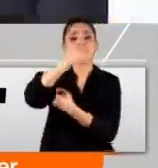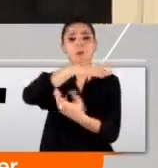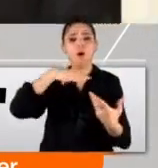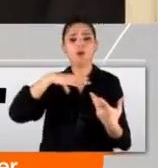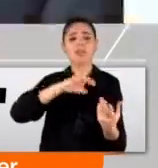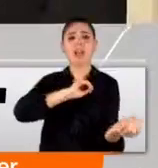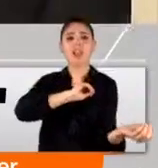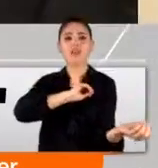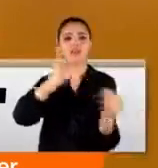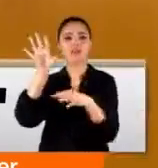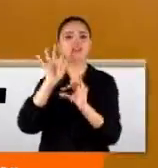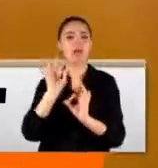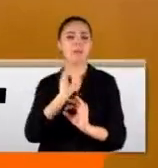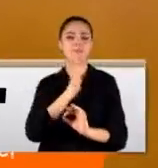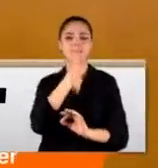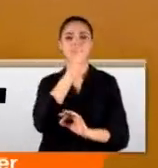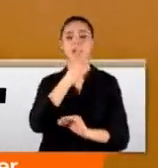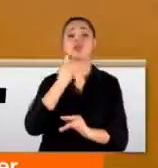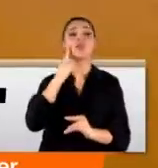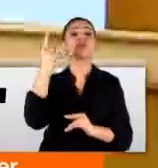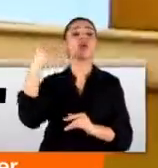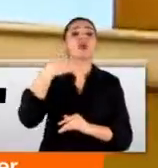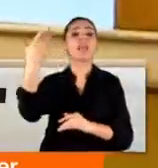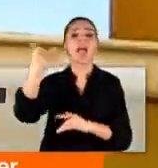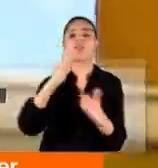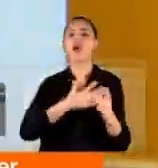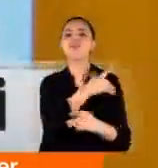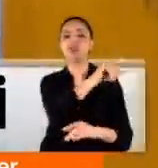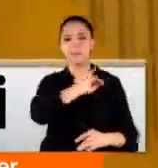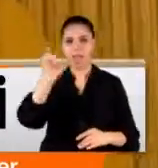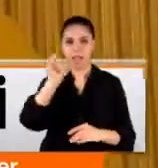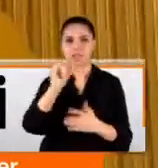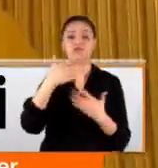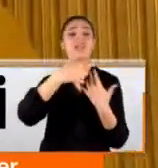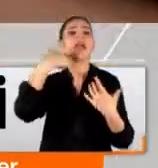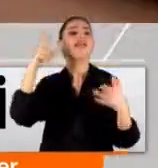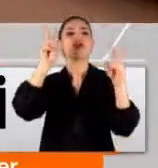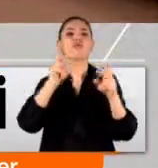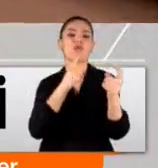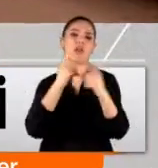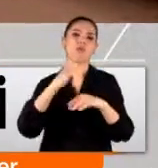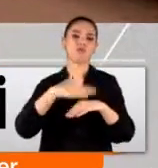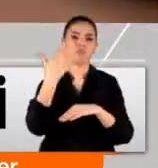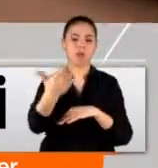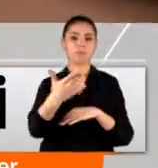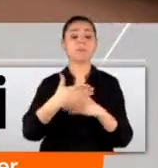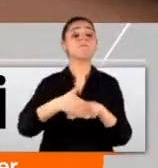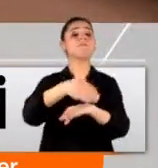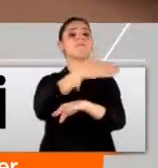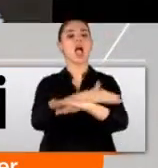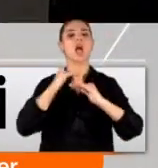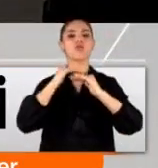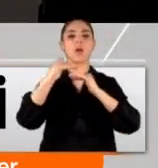ayağına gönderdiğinizi biliyoruz. Cumhurbaşkanı Erdoğan CHP'yi eleştirirken eski defterleri de açtı. Daha önce